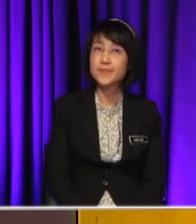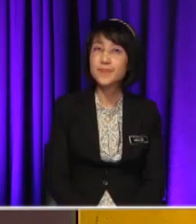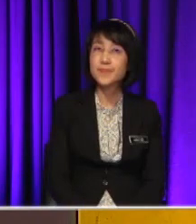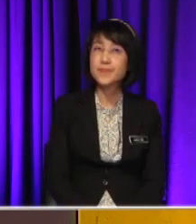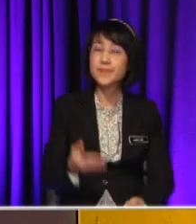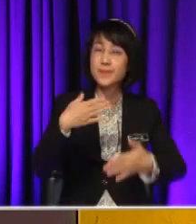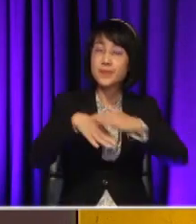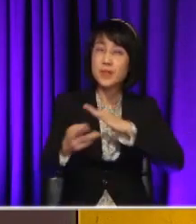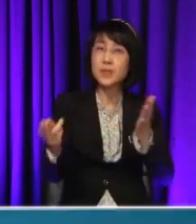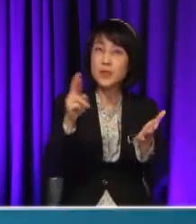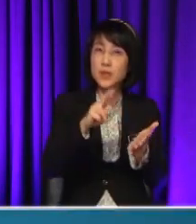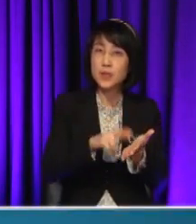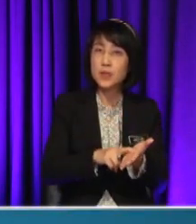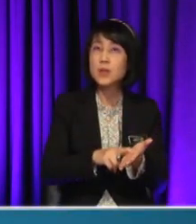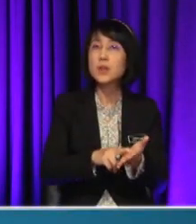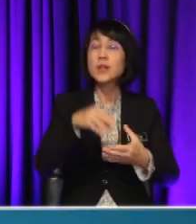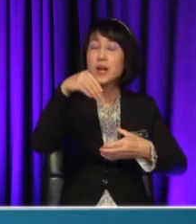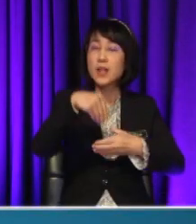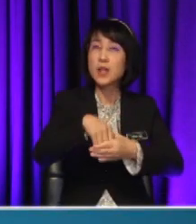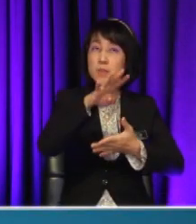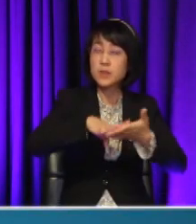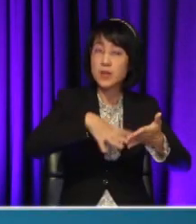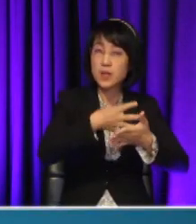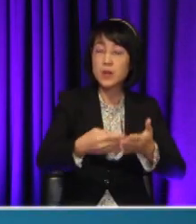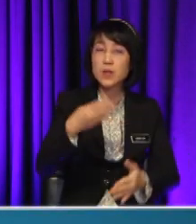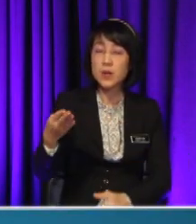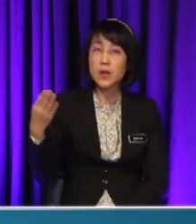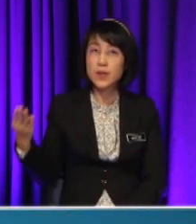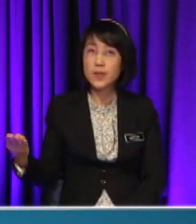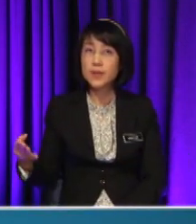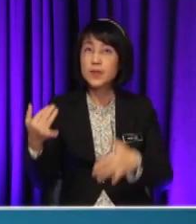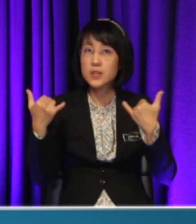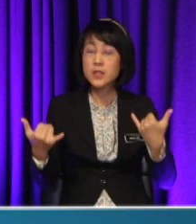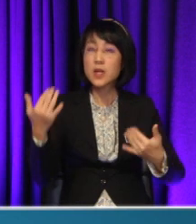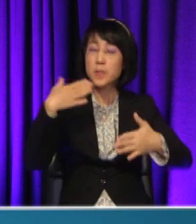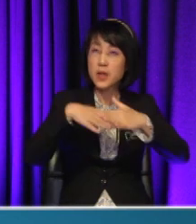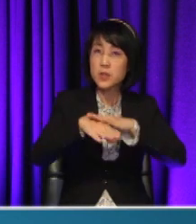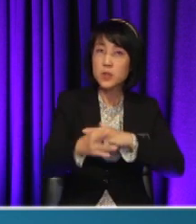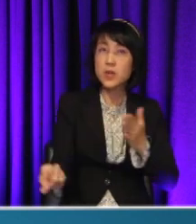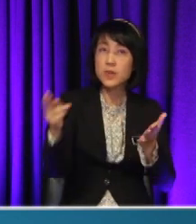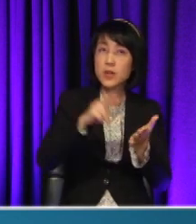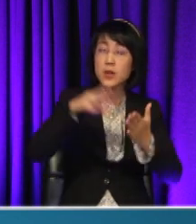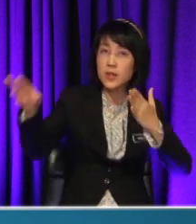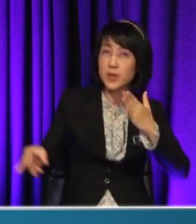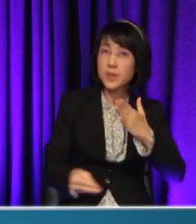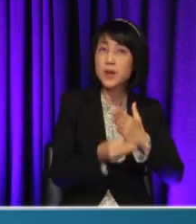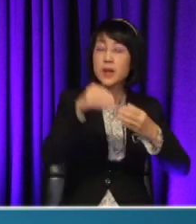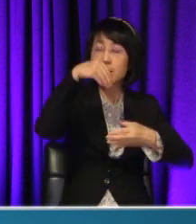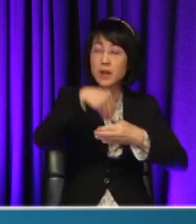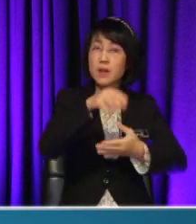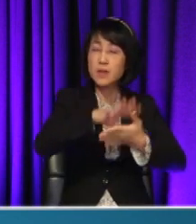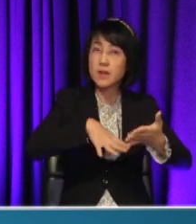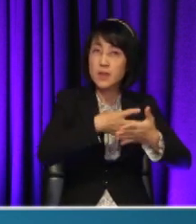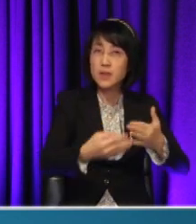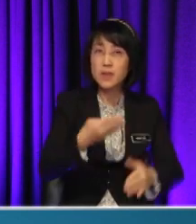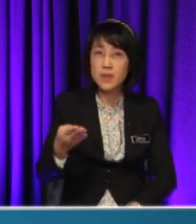record berikut ke dalam jadwal barang tadi kita ada jadwal barang sekarang kita nak masukkan satu record tambahan ke dalam jadwal barang